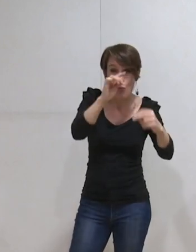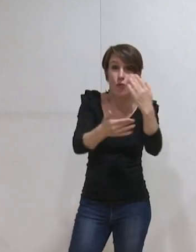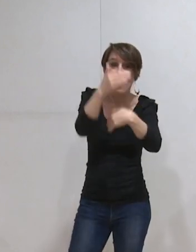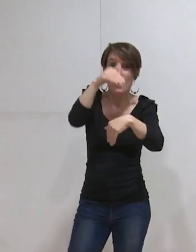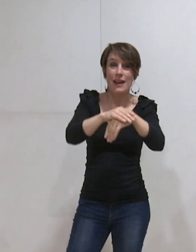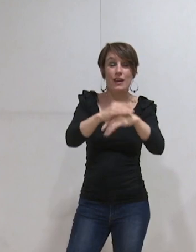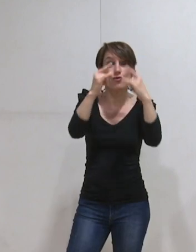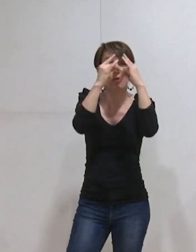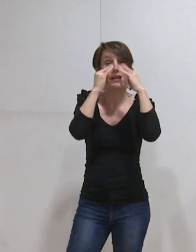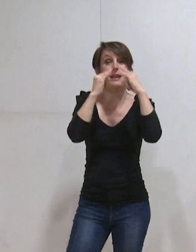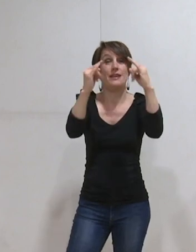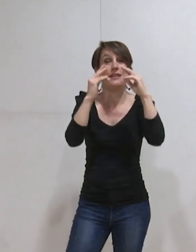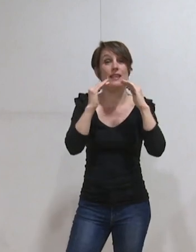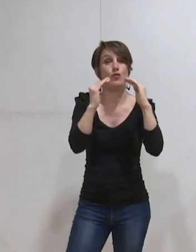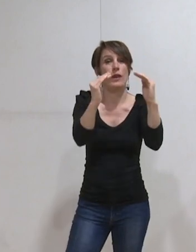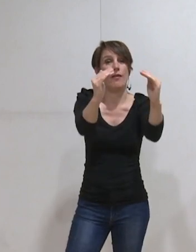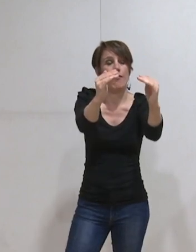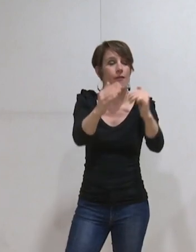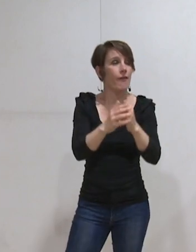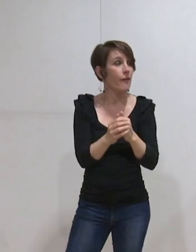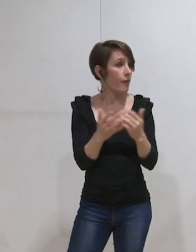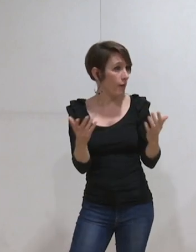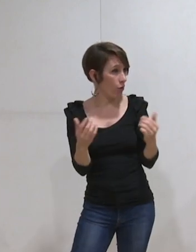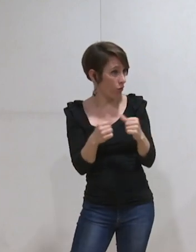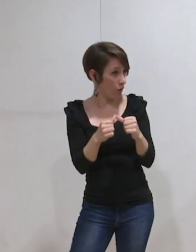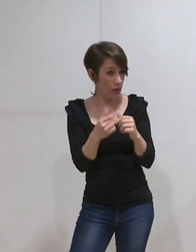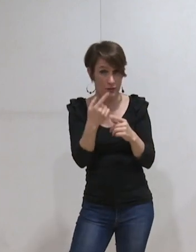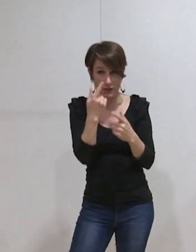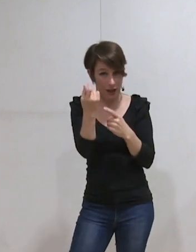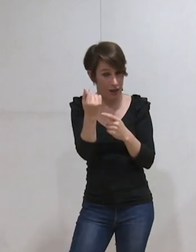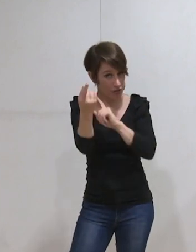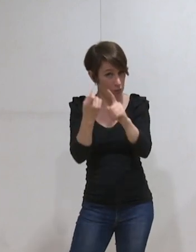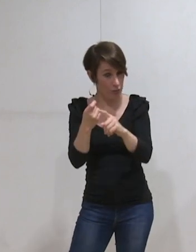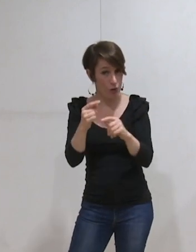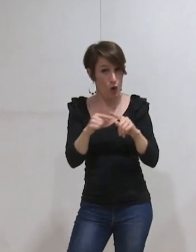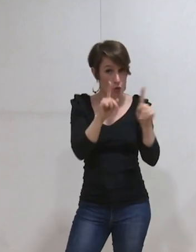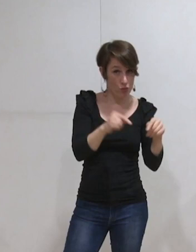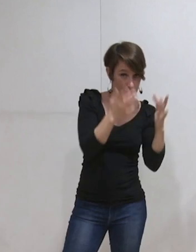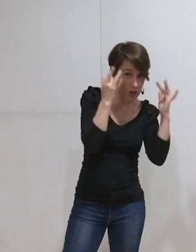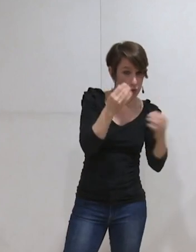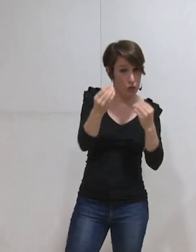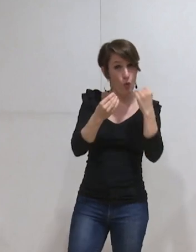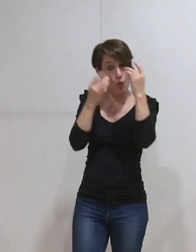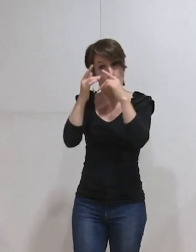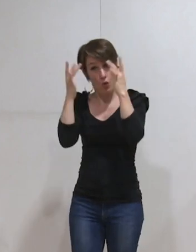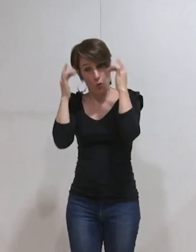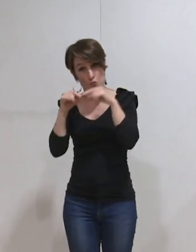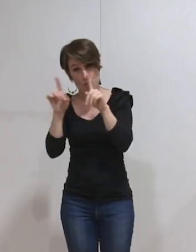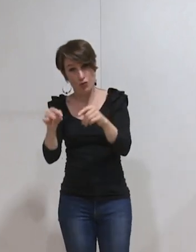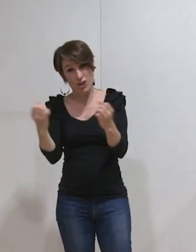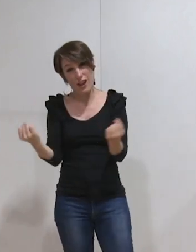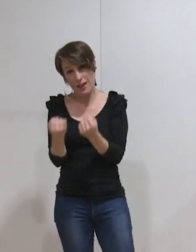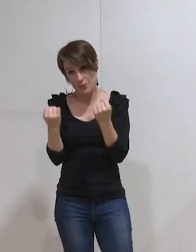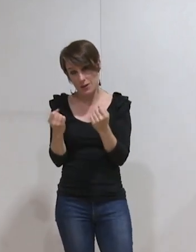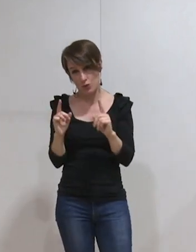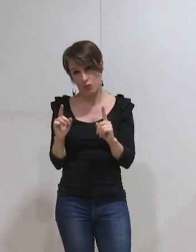aura lieu après est-ce que c'est ce sera pris sur le budget culture ou sur le budget animation et pour répondre sur le comité